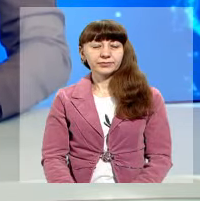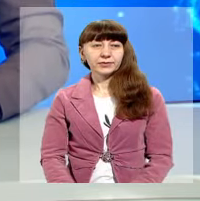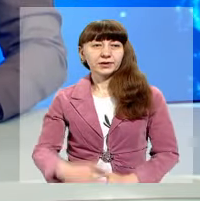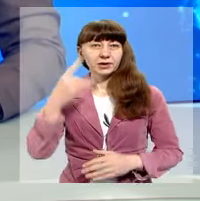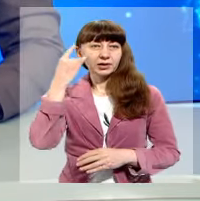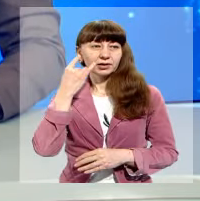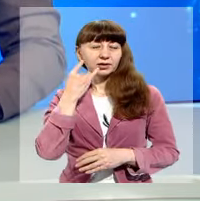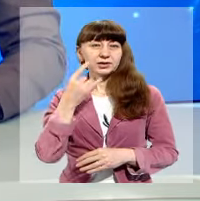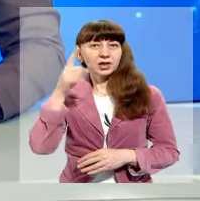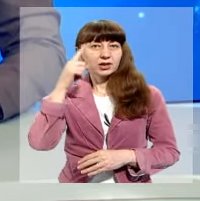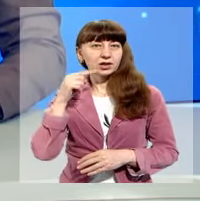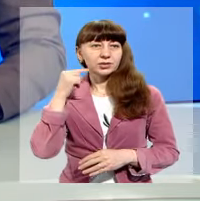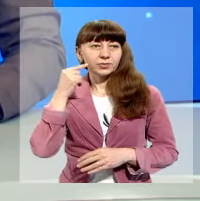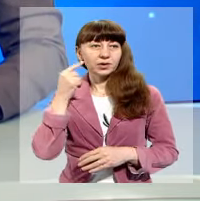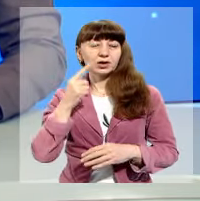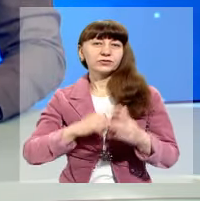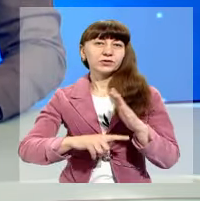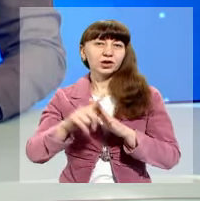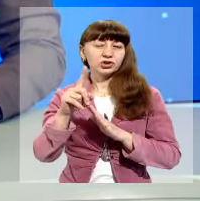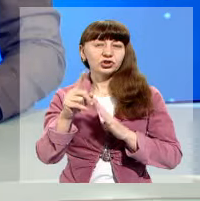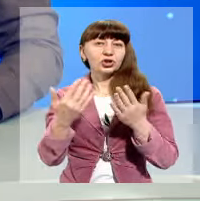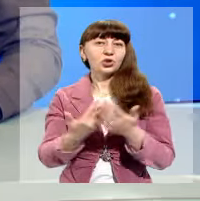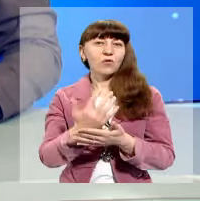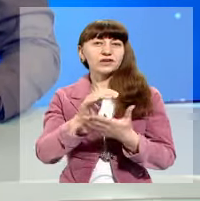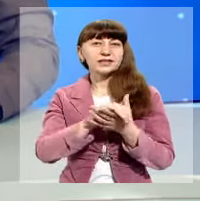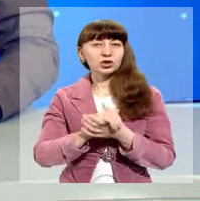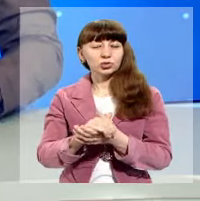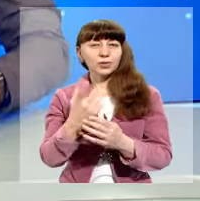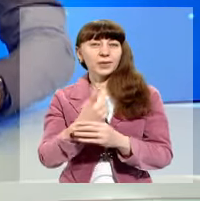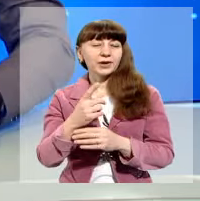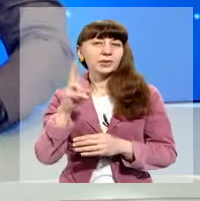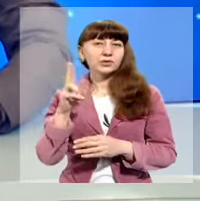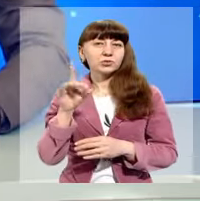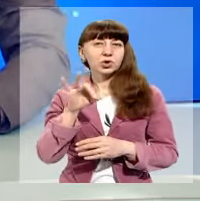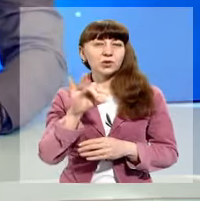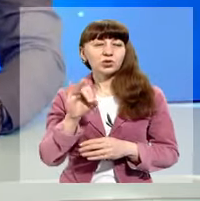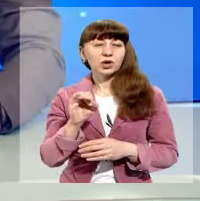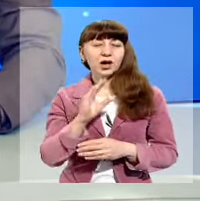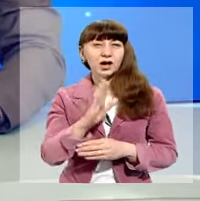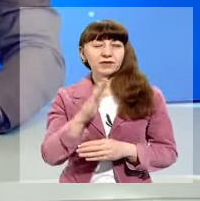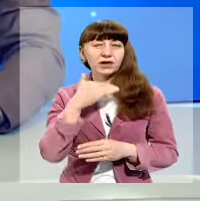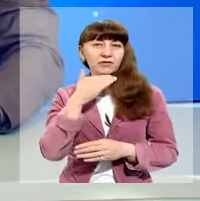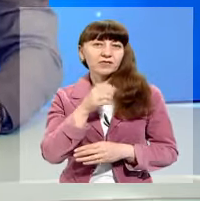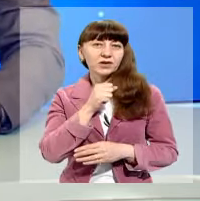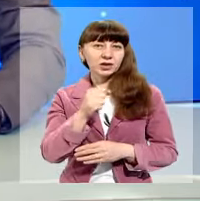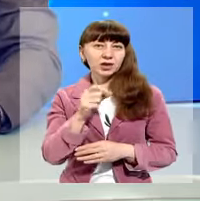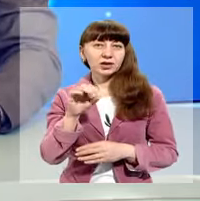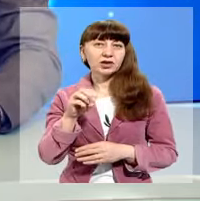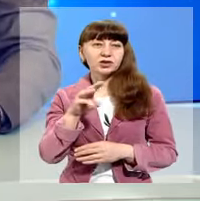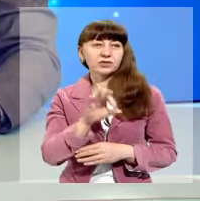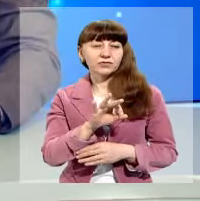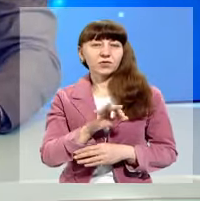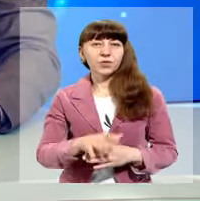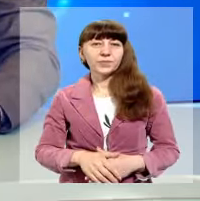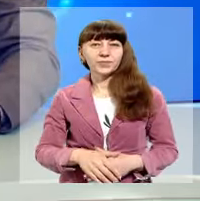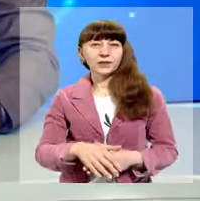Қазақстан мен Әзірбайжан ынтымақтастықтың жаңа дәуіріне қадам басты. Бұл туралы Қасым-Жомарт Тоқаев сапар қарсаңында Азери